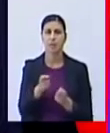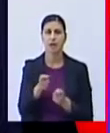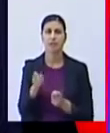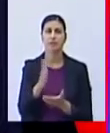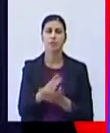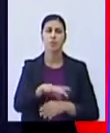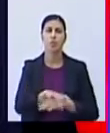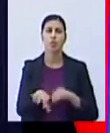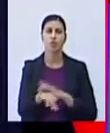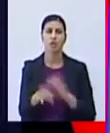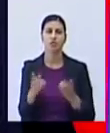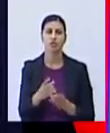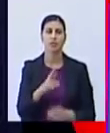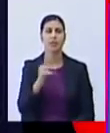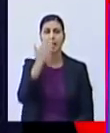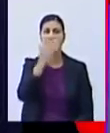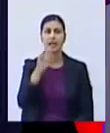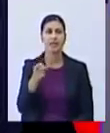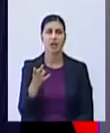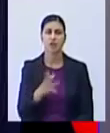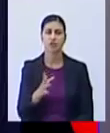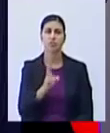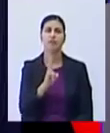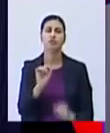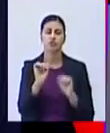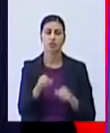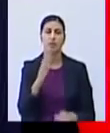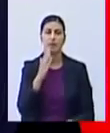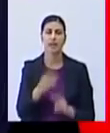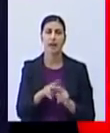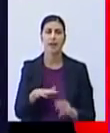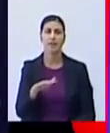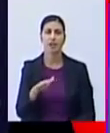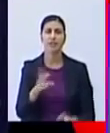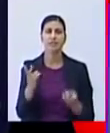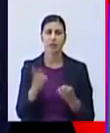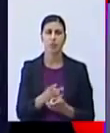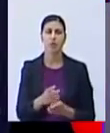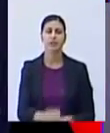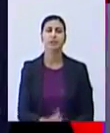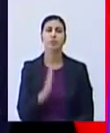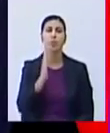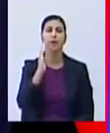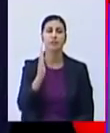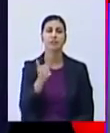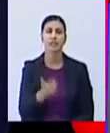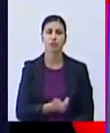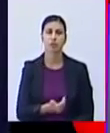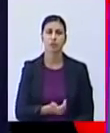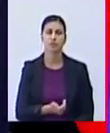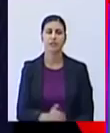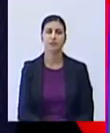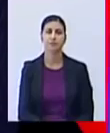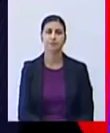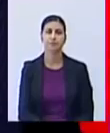ჭირდება მონები და არა ხალხი, რომელიც რო შეიძლება მართლა ამ ქვეყანას გამოადგეს მომავლისათვის, კარგი